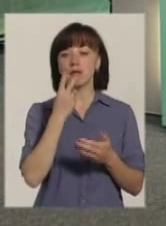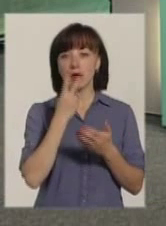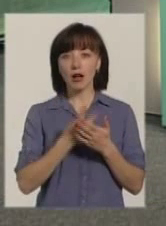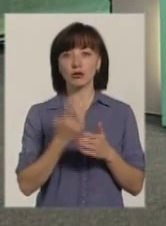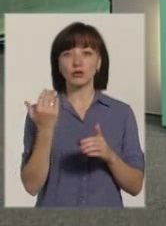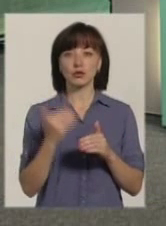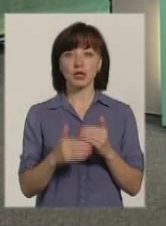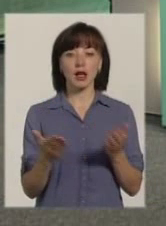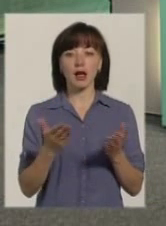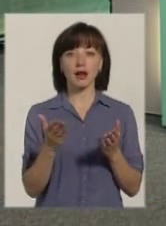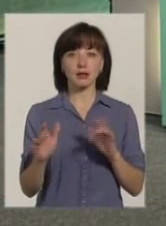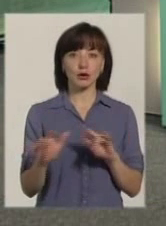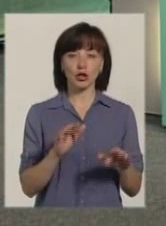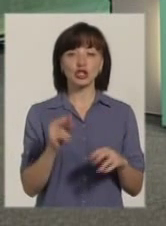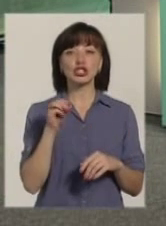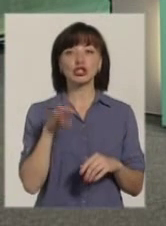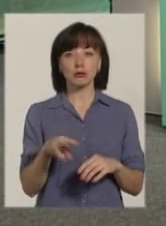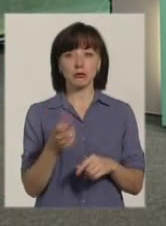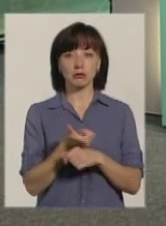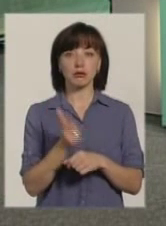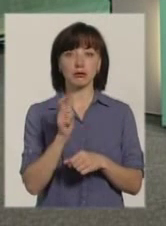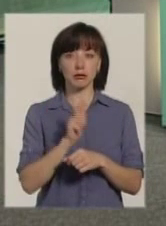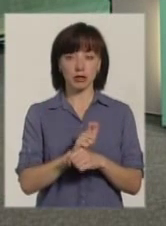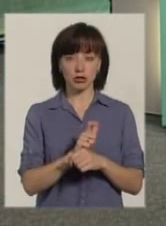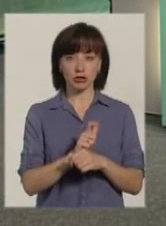вже якісь кроки. Чим більше